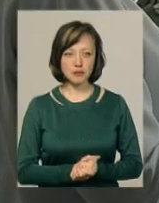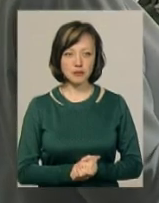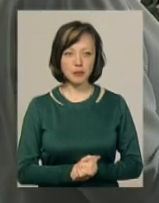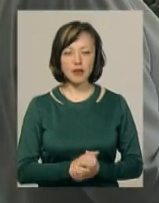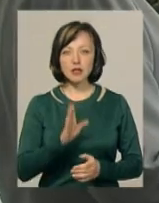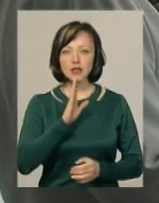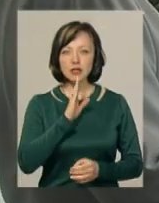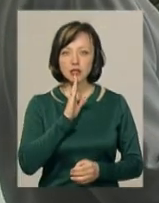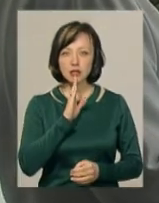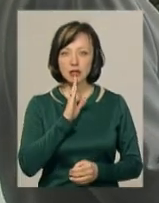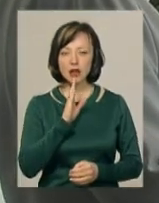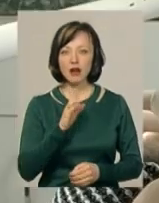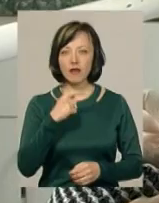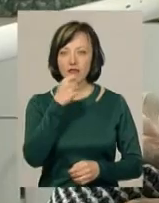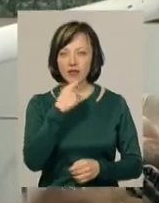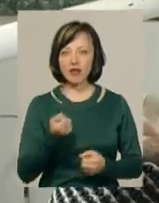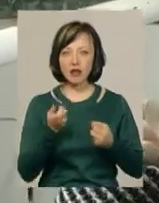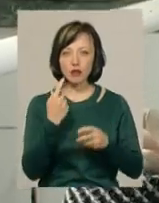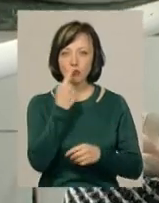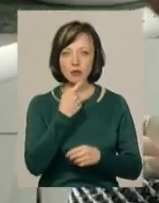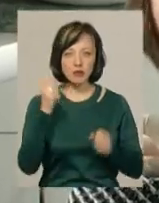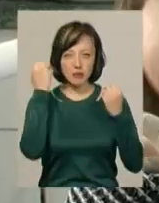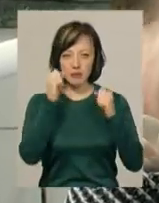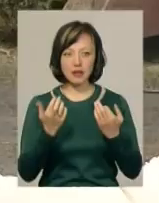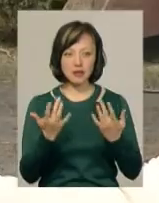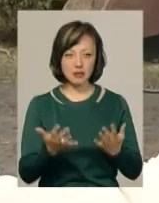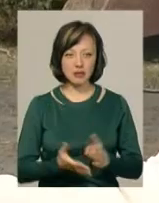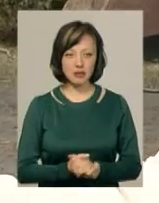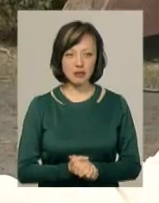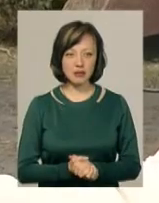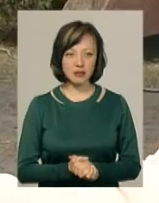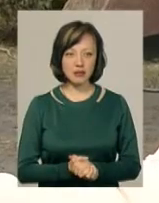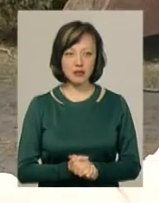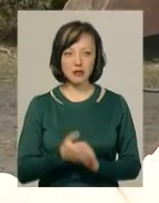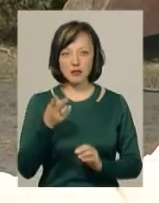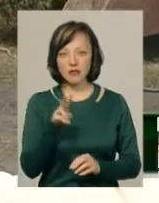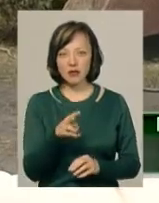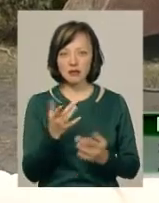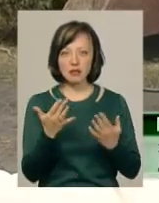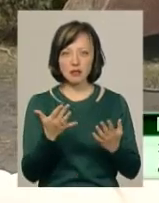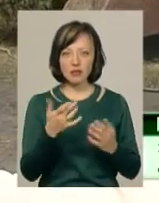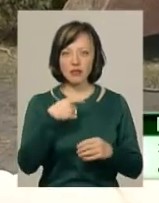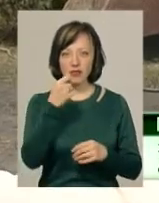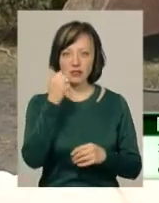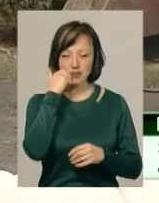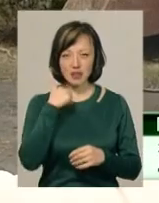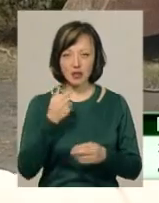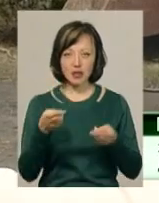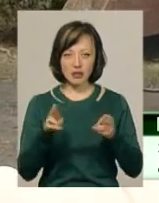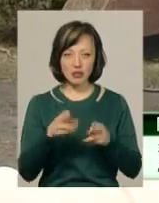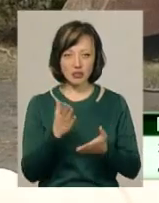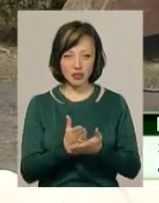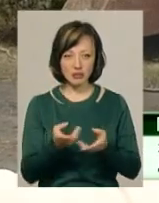продовжуємо. Жінка видала за один раз кілька зубів, каже, сама не пам'ятає скільки. 2 чи скільки тих пеньки вирвали, а решту, що